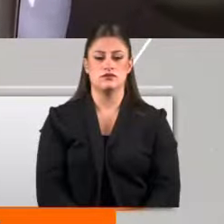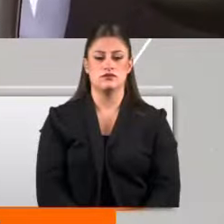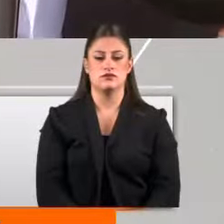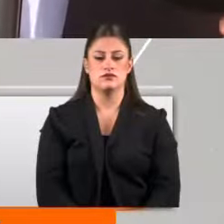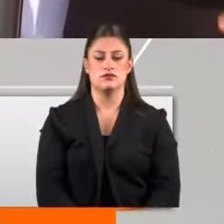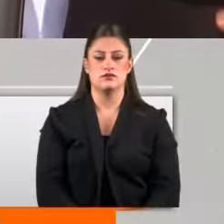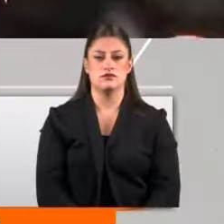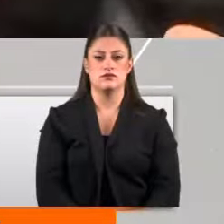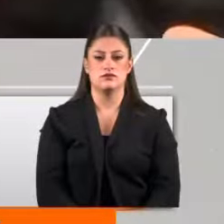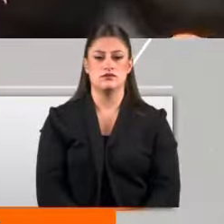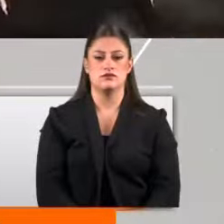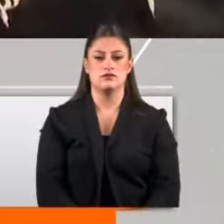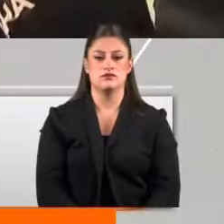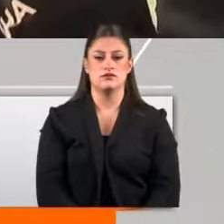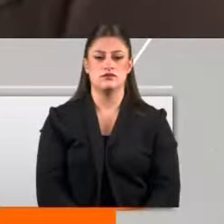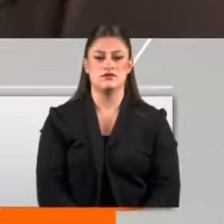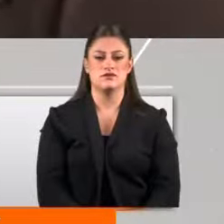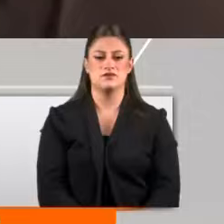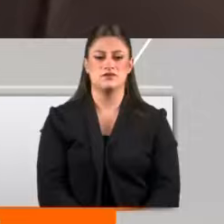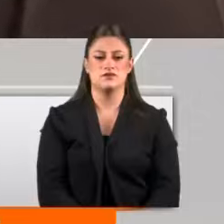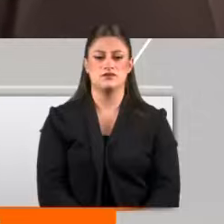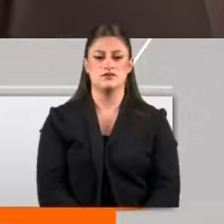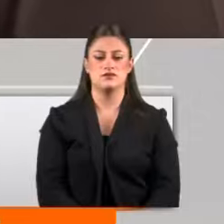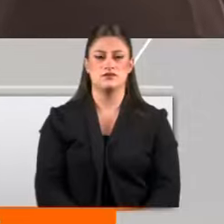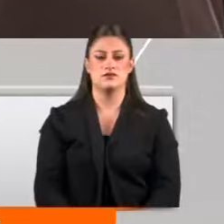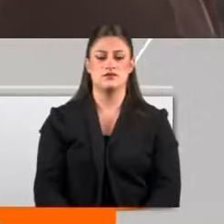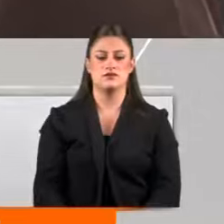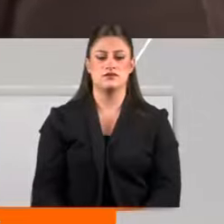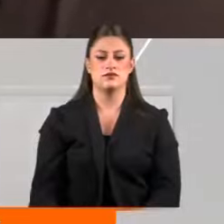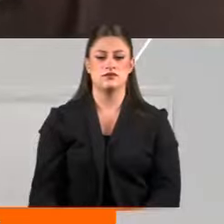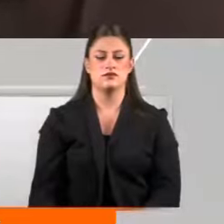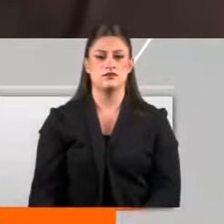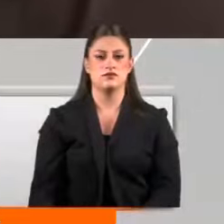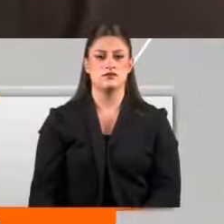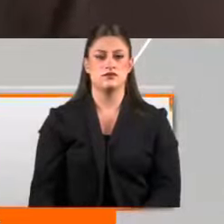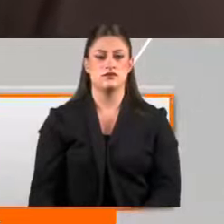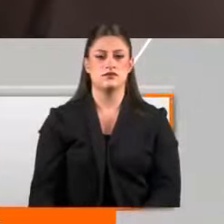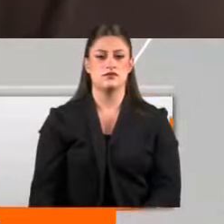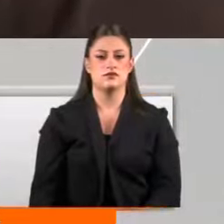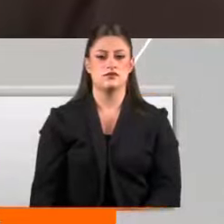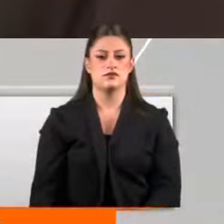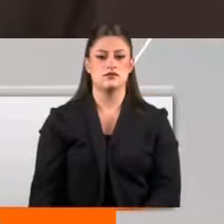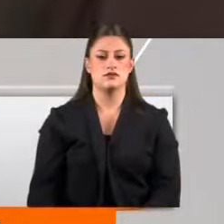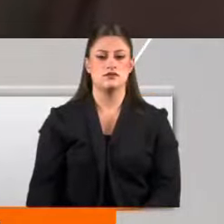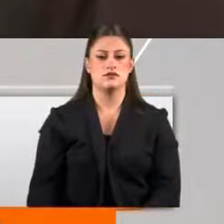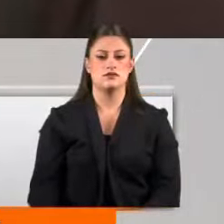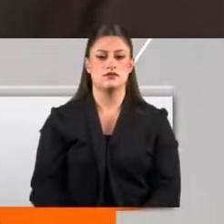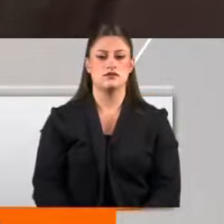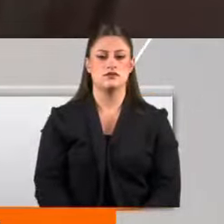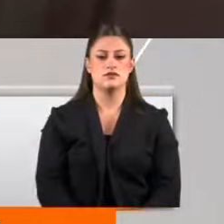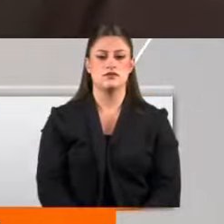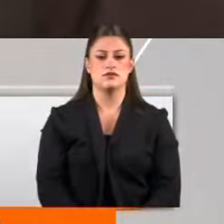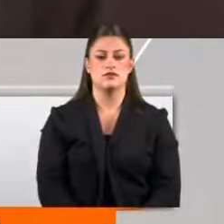çok üzgünüm gerçekten. Allah rahmet eylesin. Çok severdim Metin'i. Çok dünyanın en iyi kalplerden biriydi.